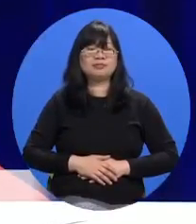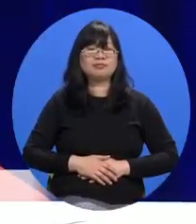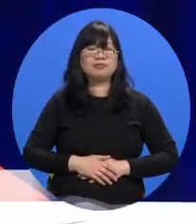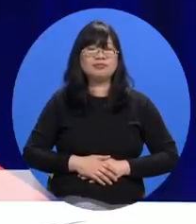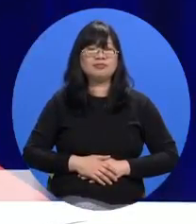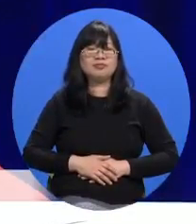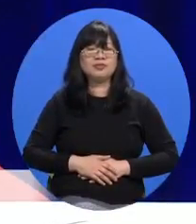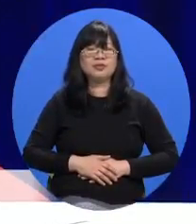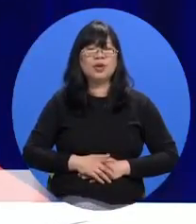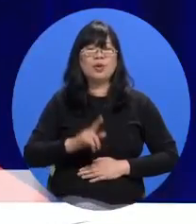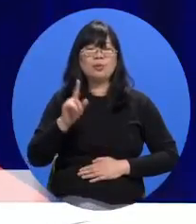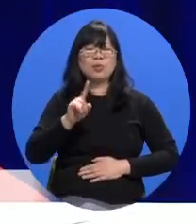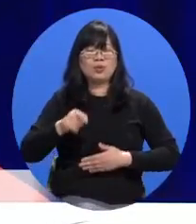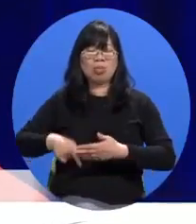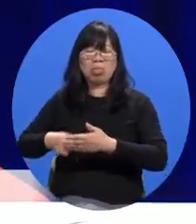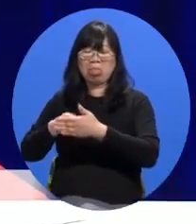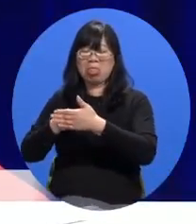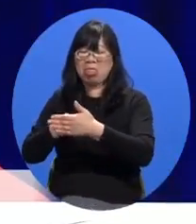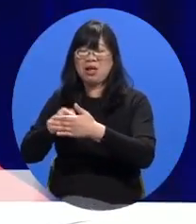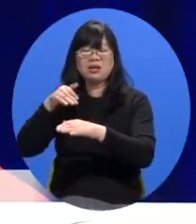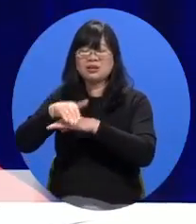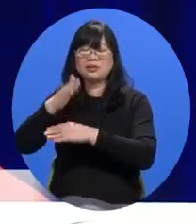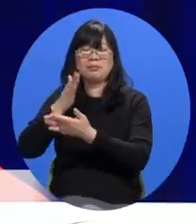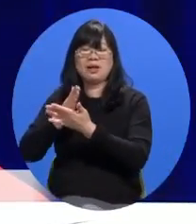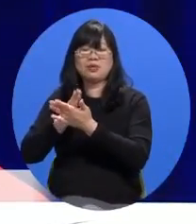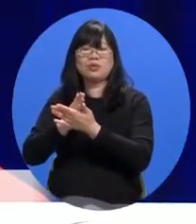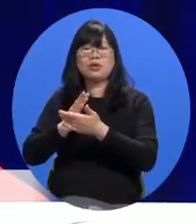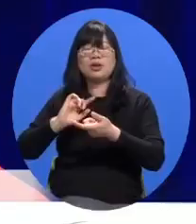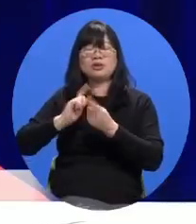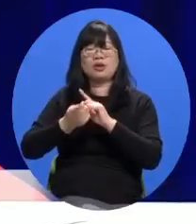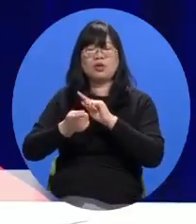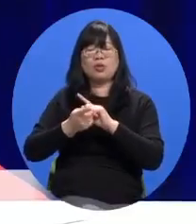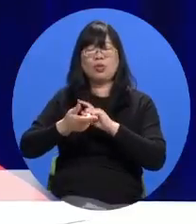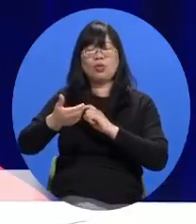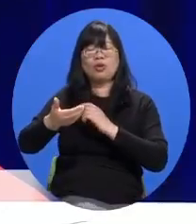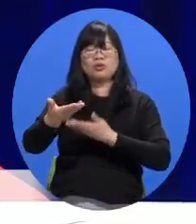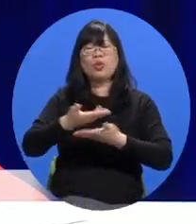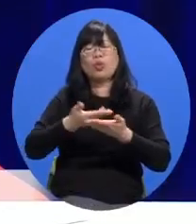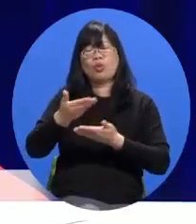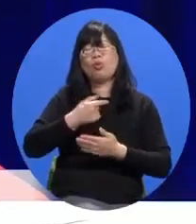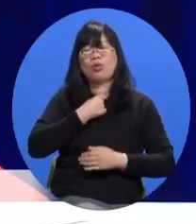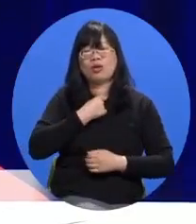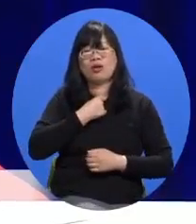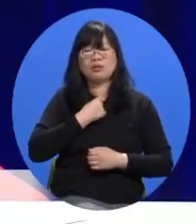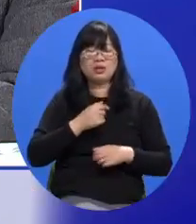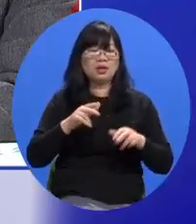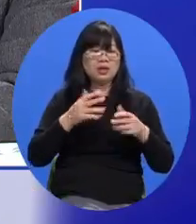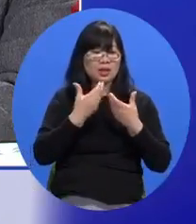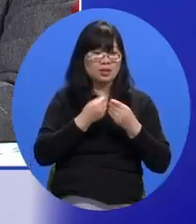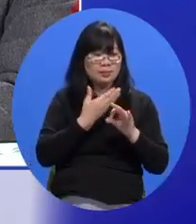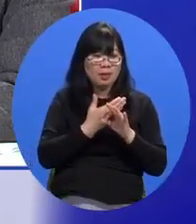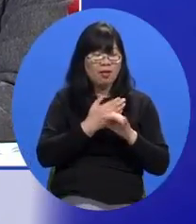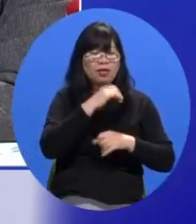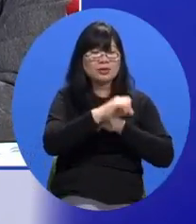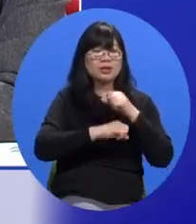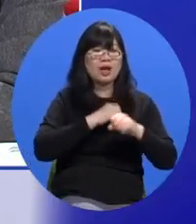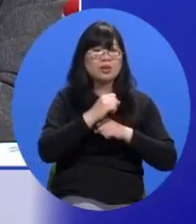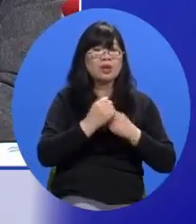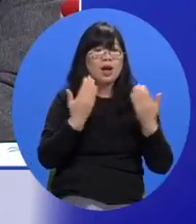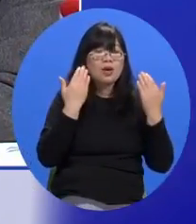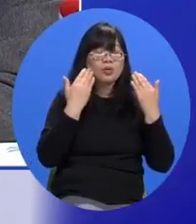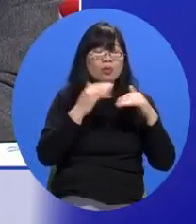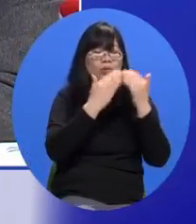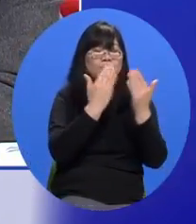일방적으로 뭘 안 했으면 좋겠습니다. 일례를 좀 들어드리면 자유학기가 지금 2019년부터 전체 학교에 자유학년제로